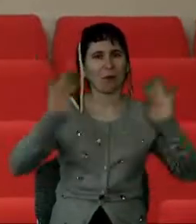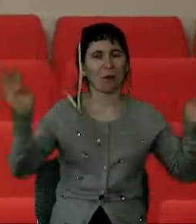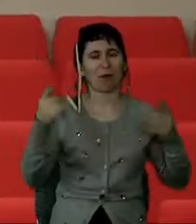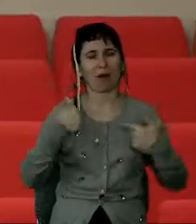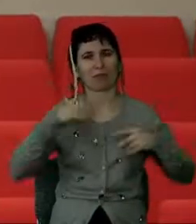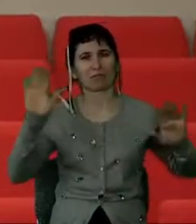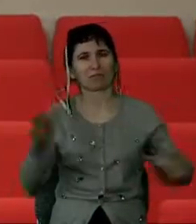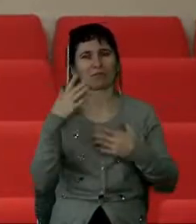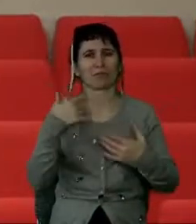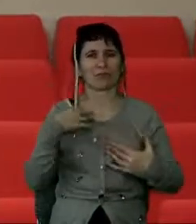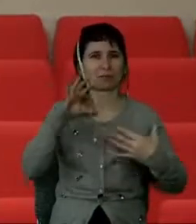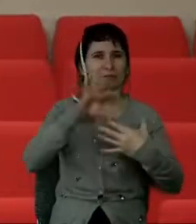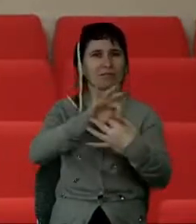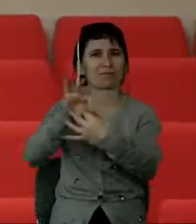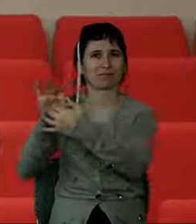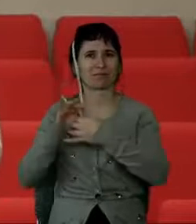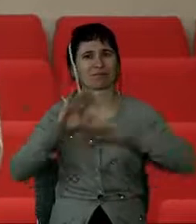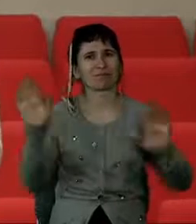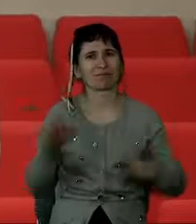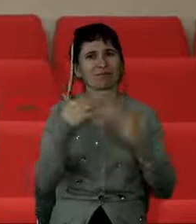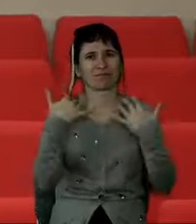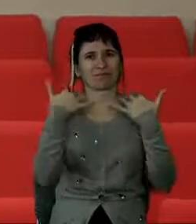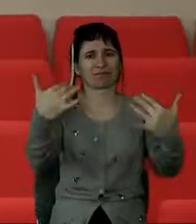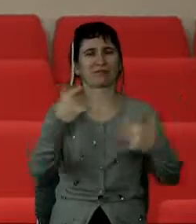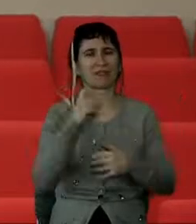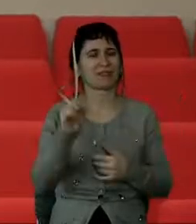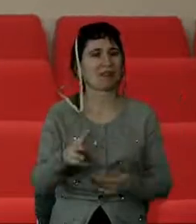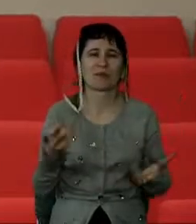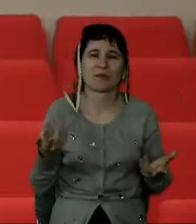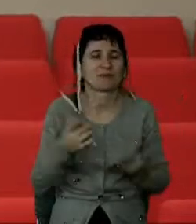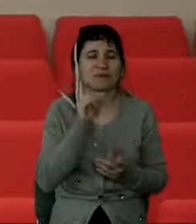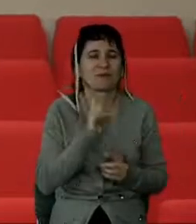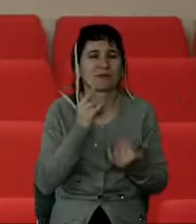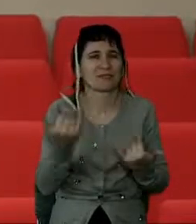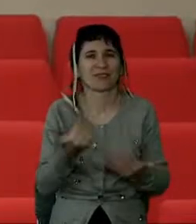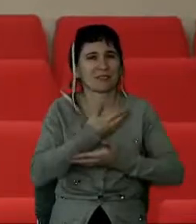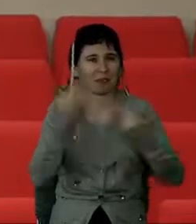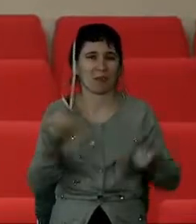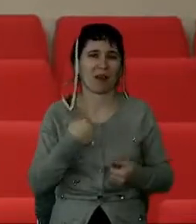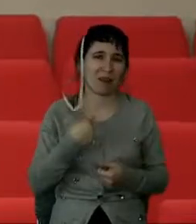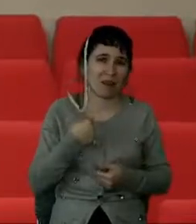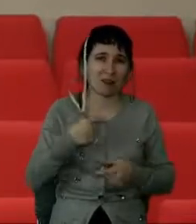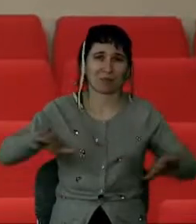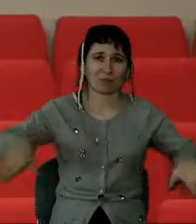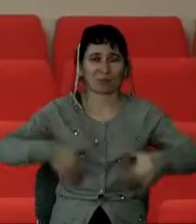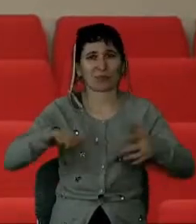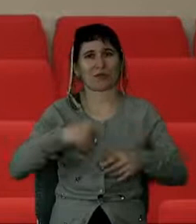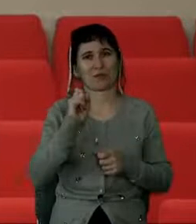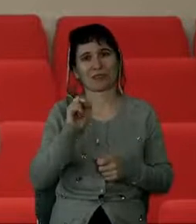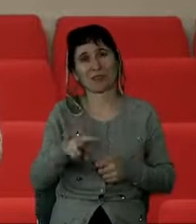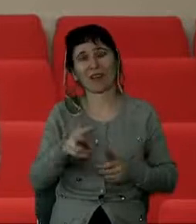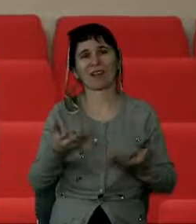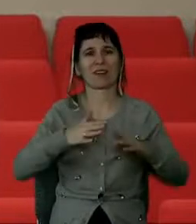хвали нашому Творцю. Але я вдячний Богові, що я є тут, і нехай Господь